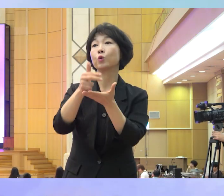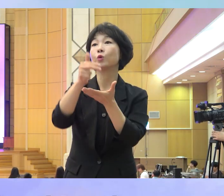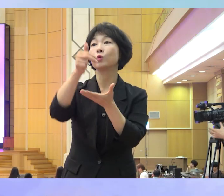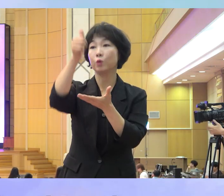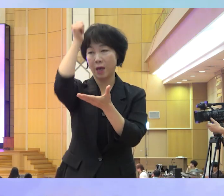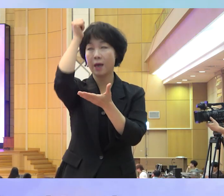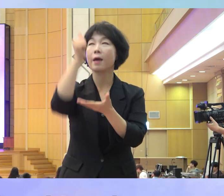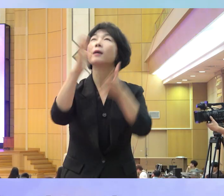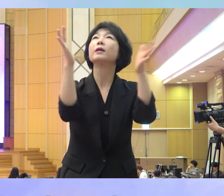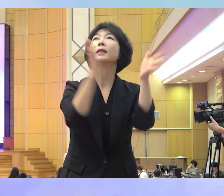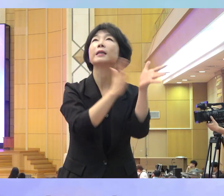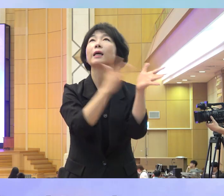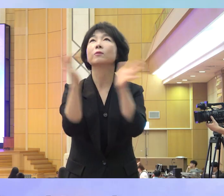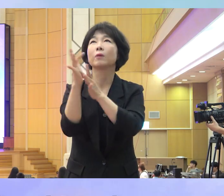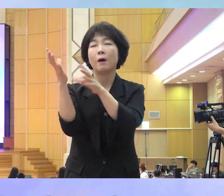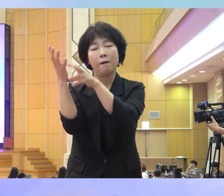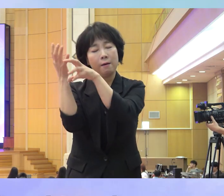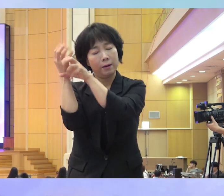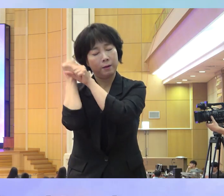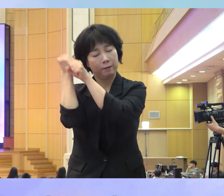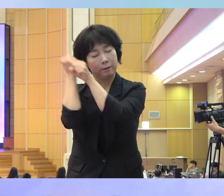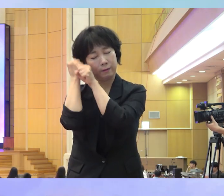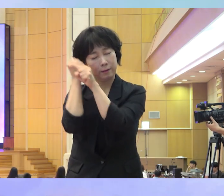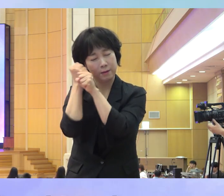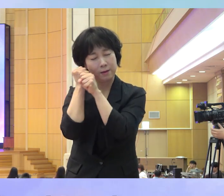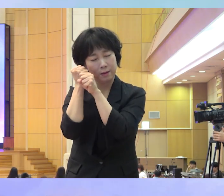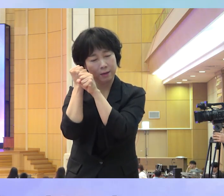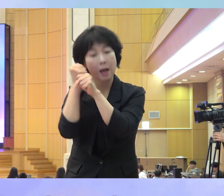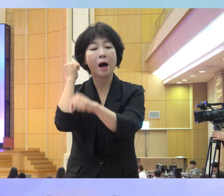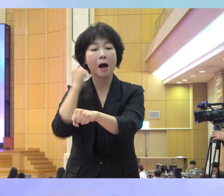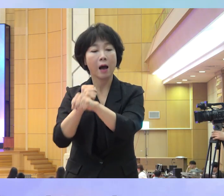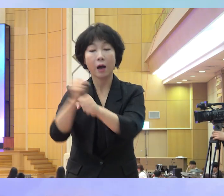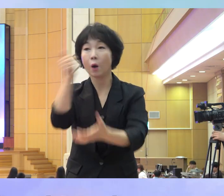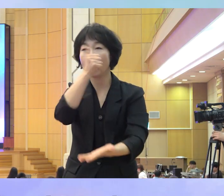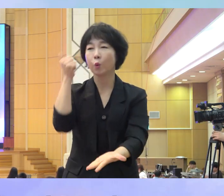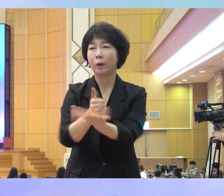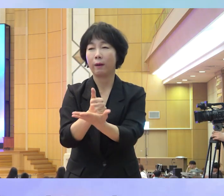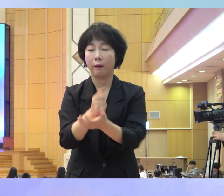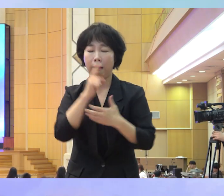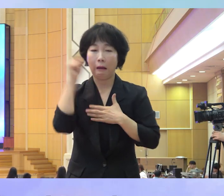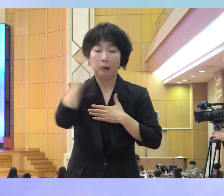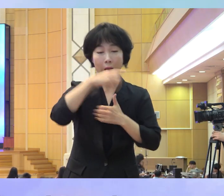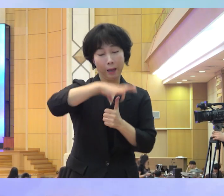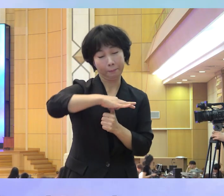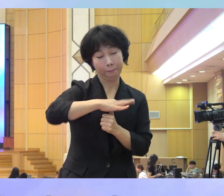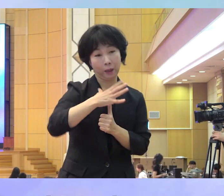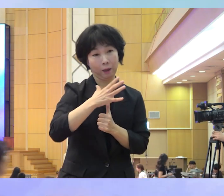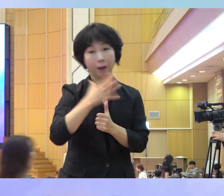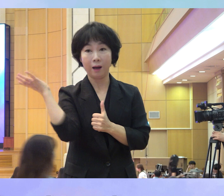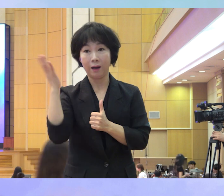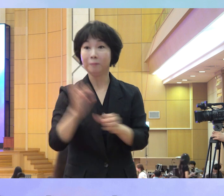구주 예수 의지하여 죄악